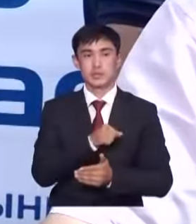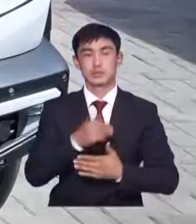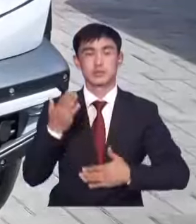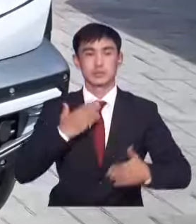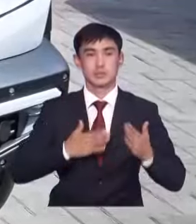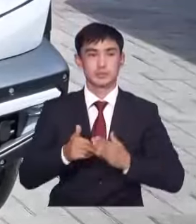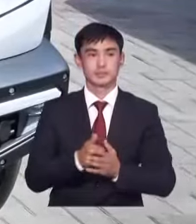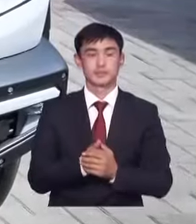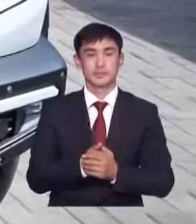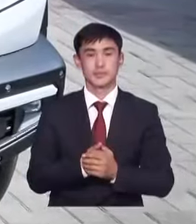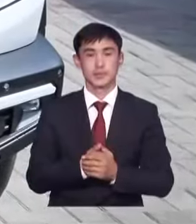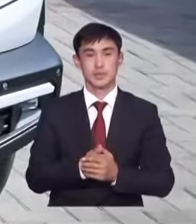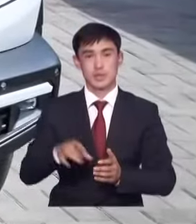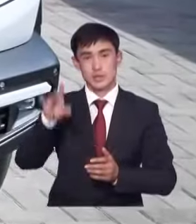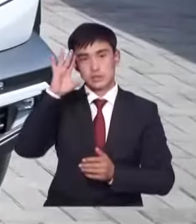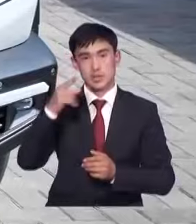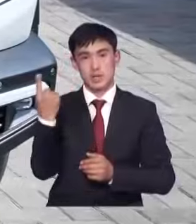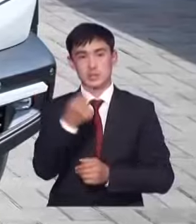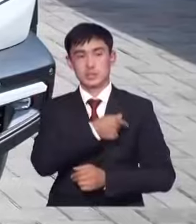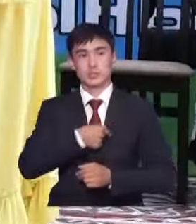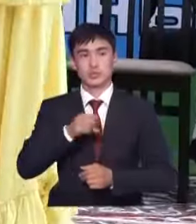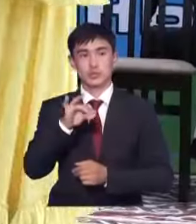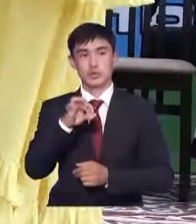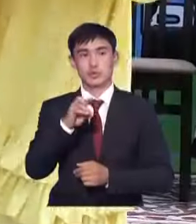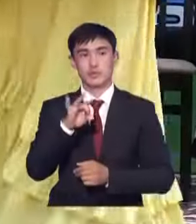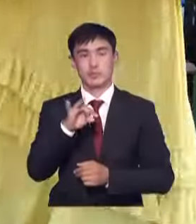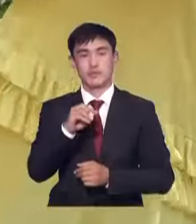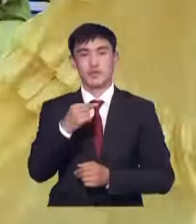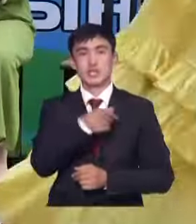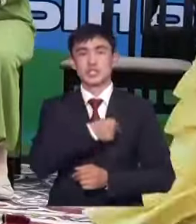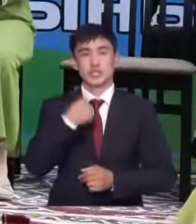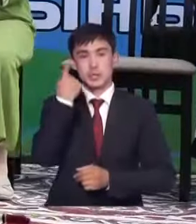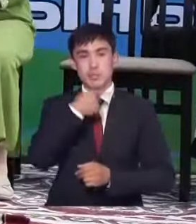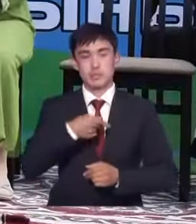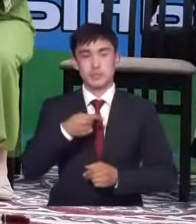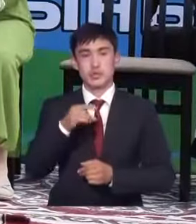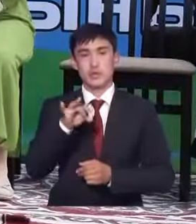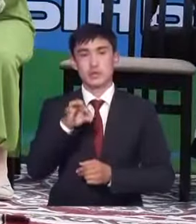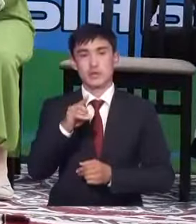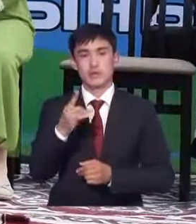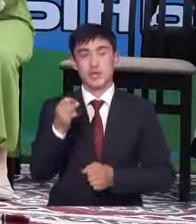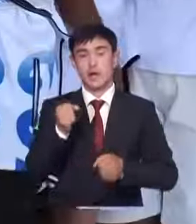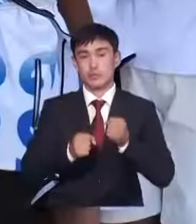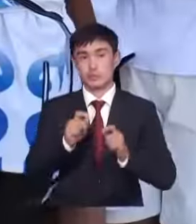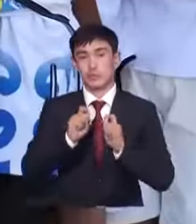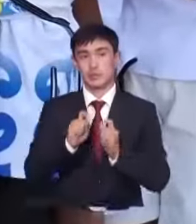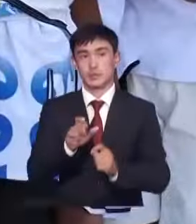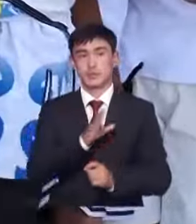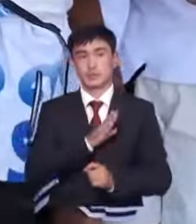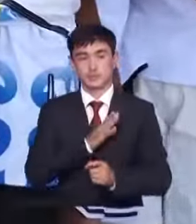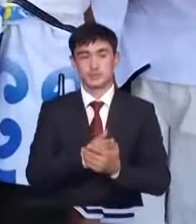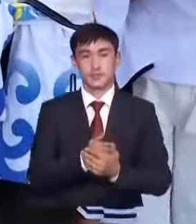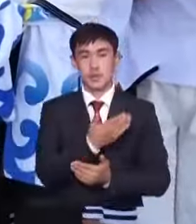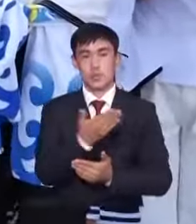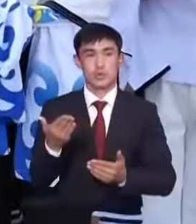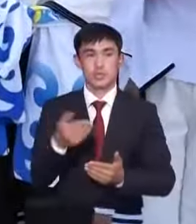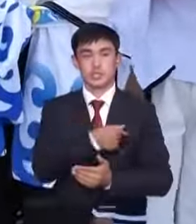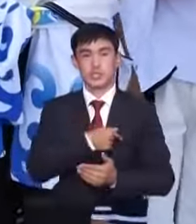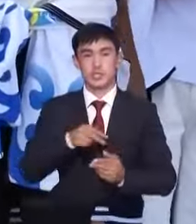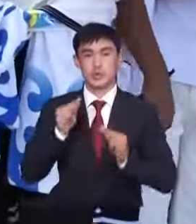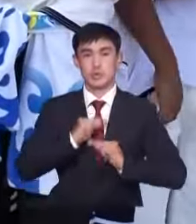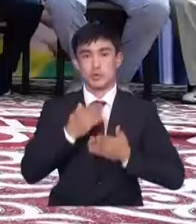ризамын. Таңтып алуының алғашқы бапкері Жұмахан Тұрғанбеков пен жеке бапкері Боранбек Қоңыратовқа да автокөлік кілті табысталды. Олар шәкіртінің